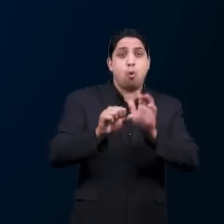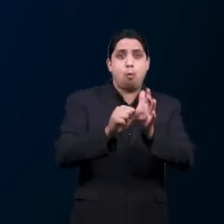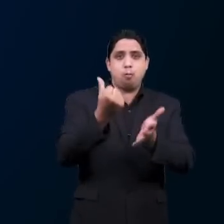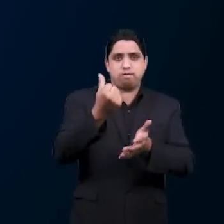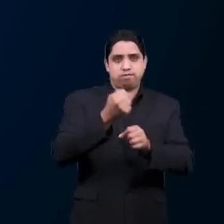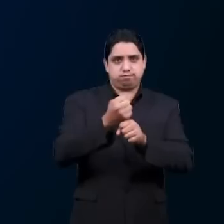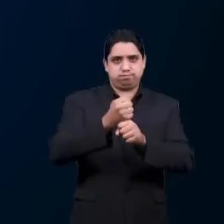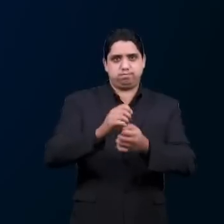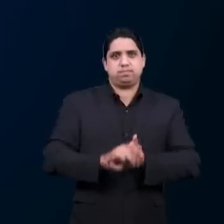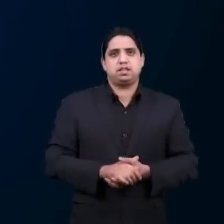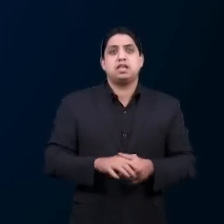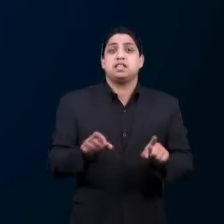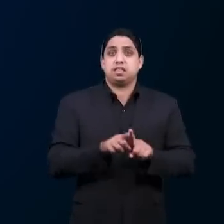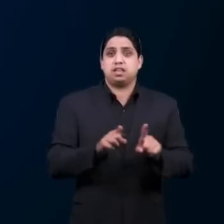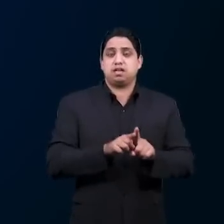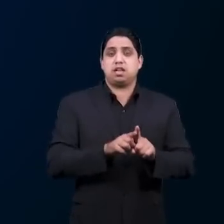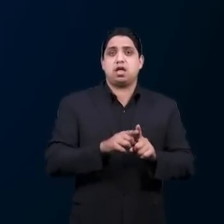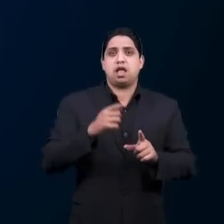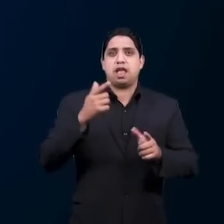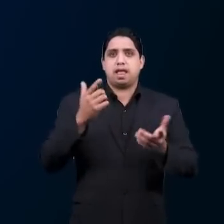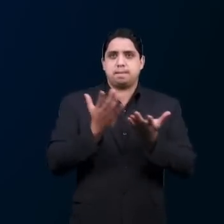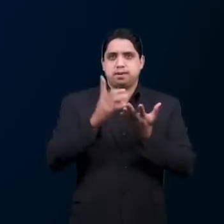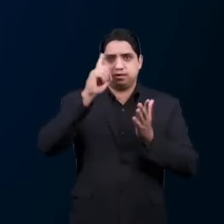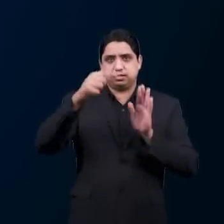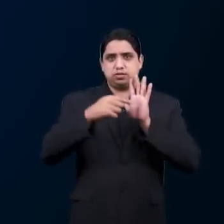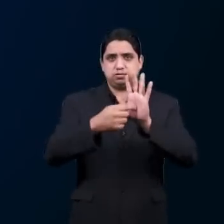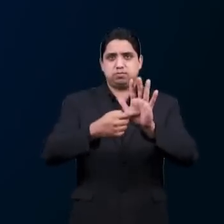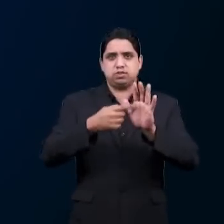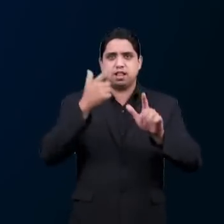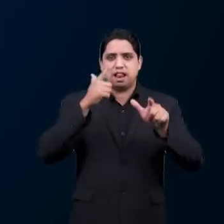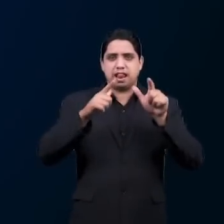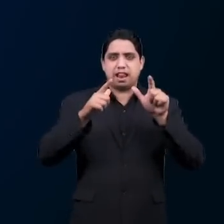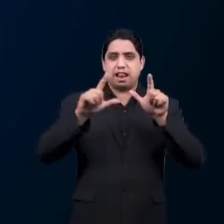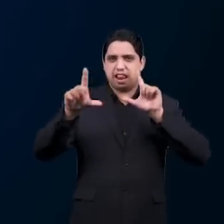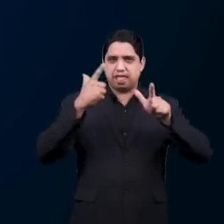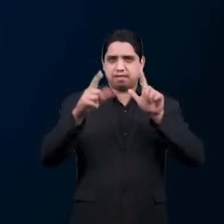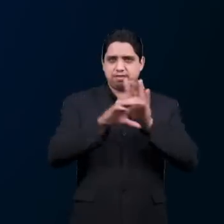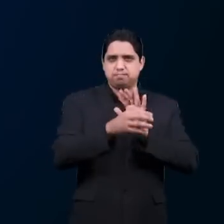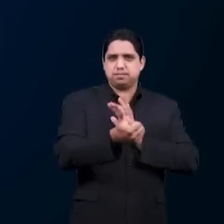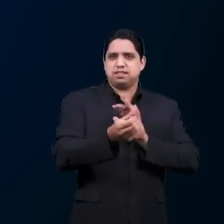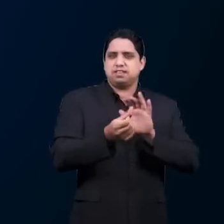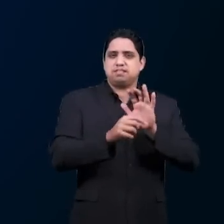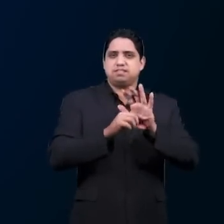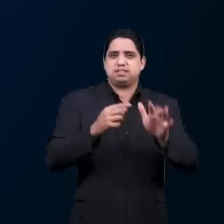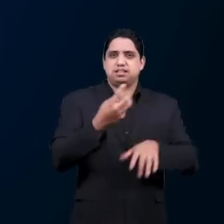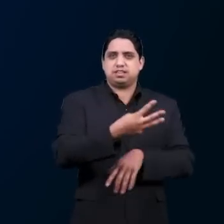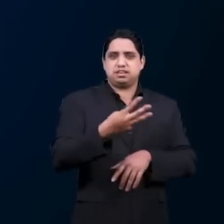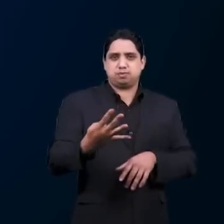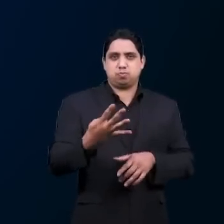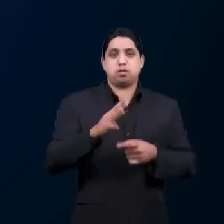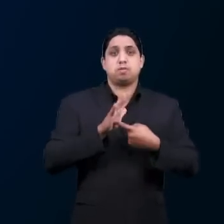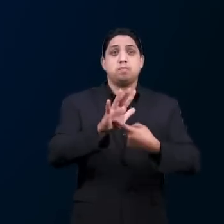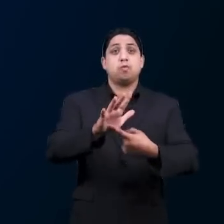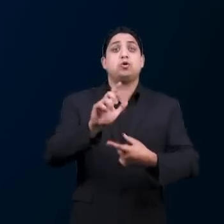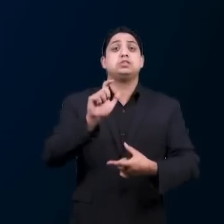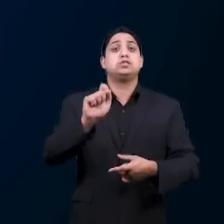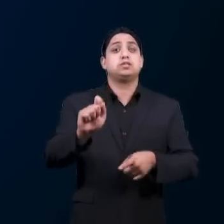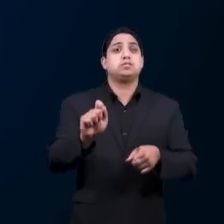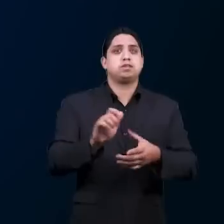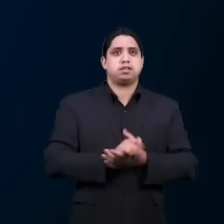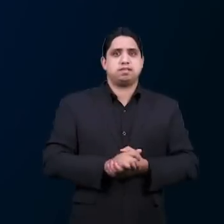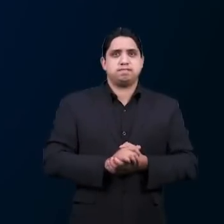fois par an. C'est ce qui nous dit la parole du Seigneur aussi dans le livre de Lévitique, chapitre 16, verset